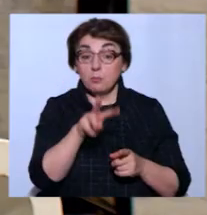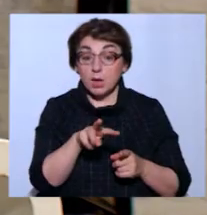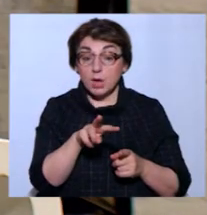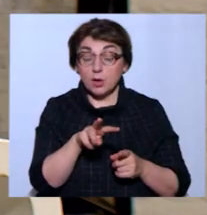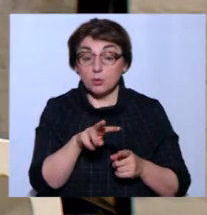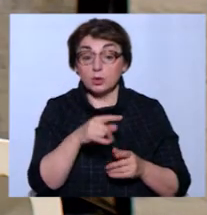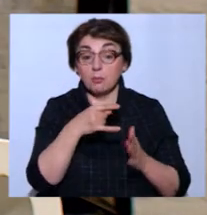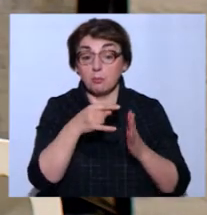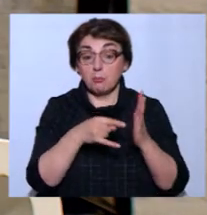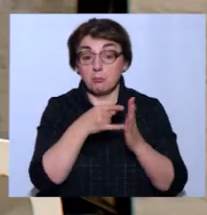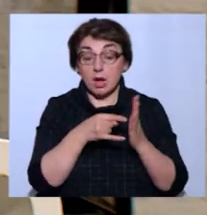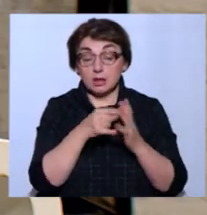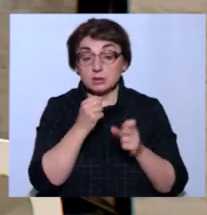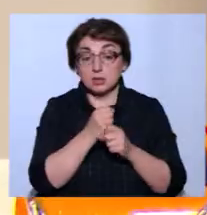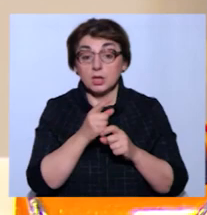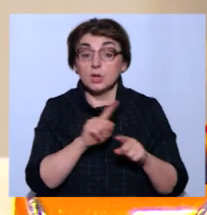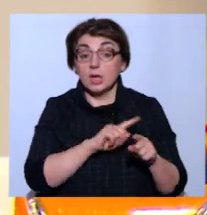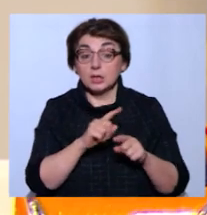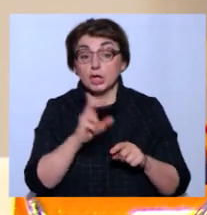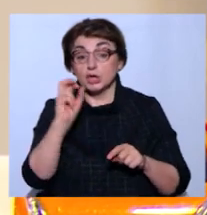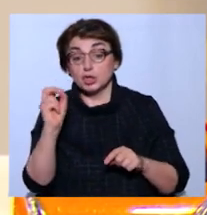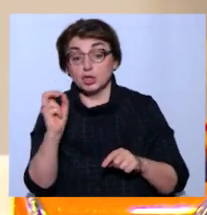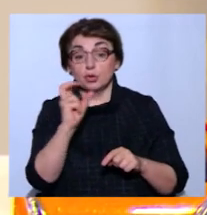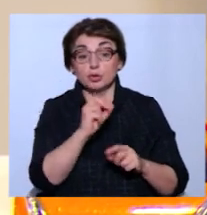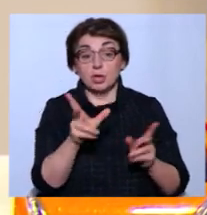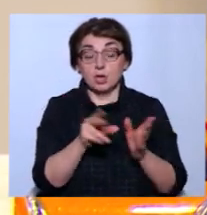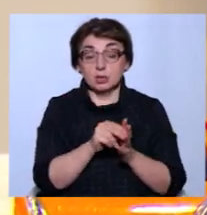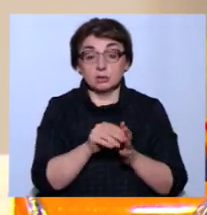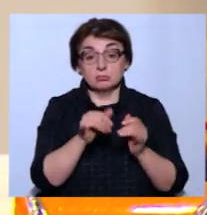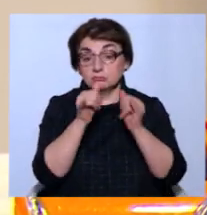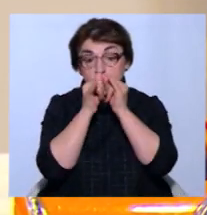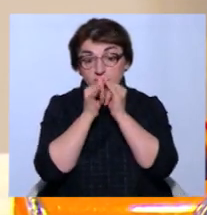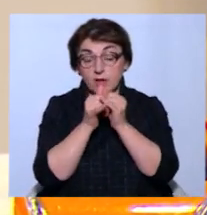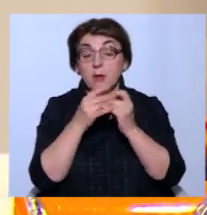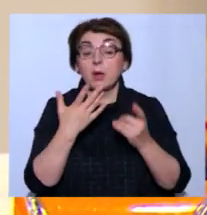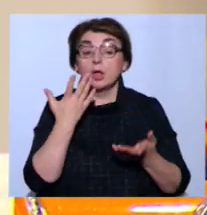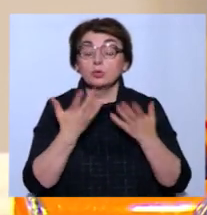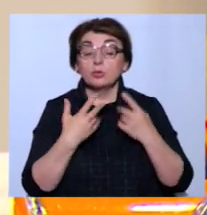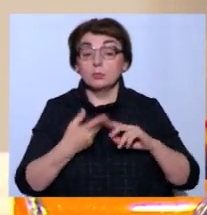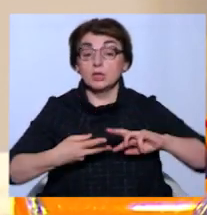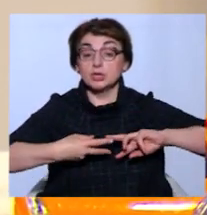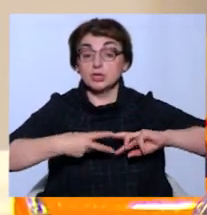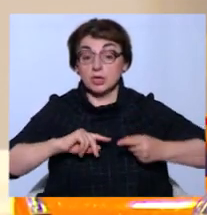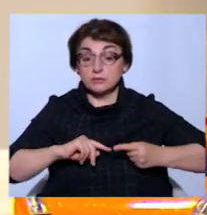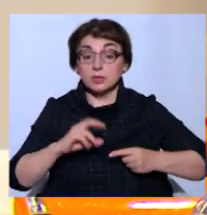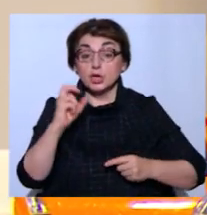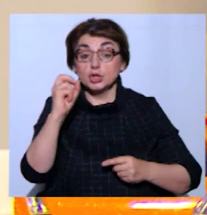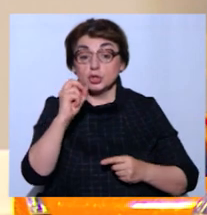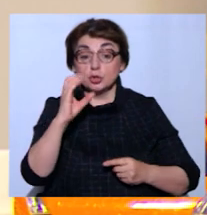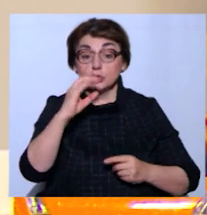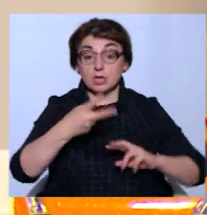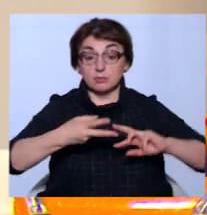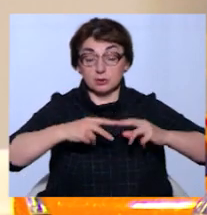ჯერ მოვსინჯავ ერთი და იგივე პოლუსებით, ხედავთ, რომ არ მიიზიდა, მაგრამ თუ მე შევცვლი და სხვადასხვა პოლუსებით